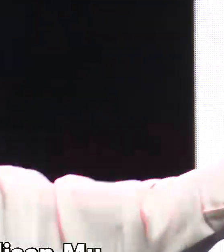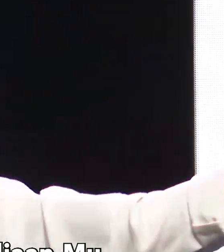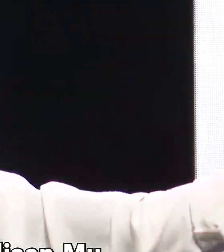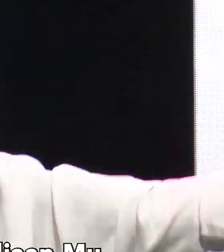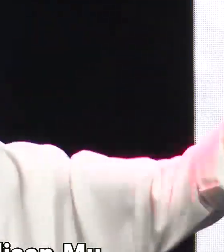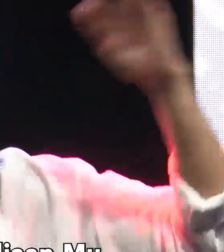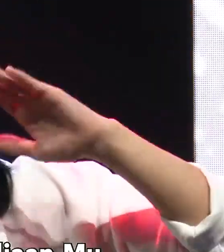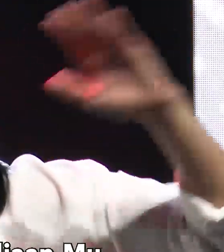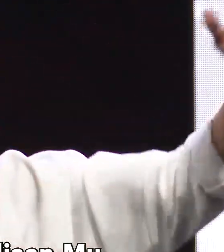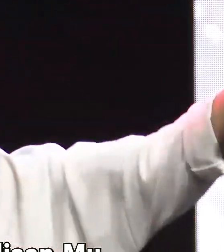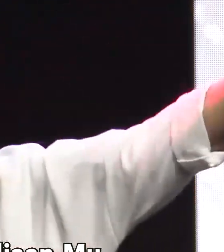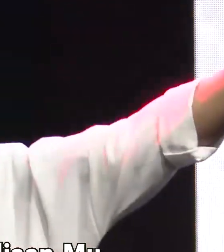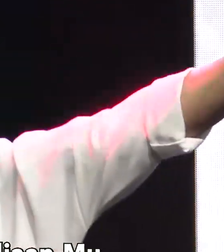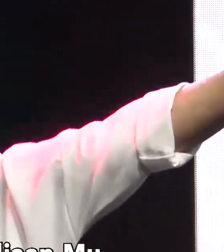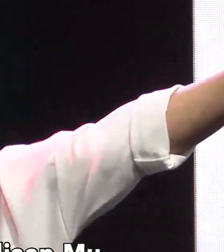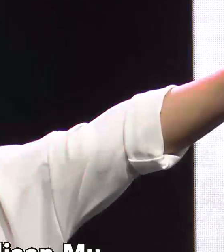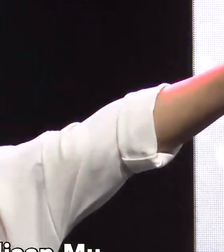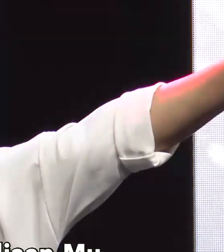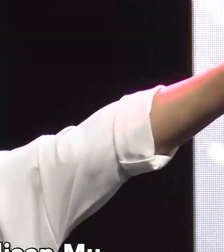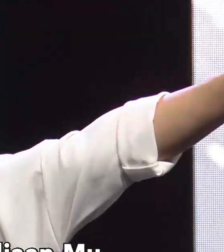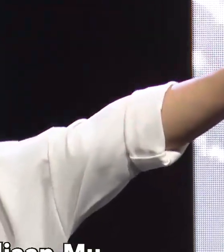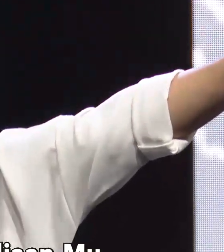Indonesia bagi